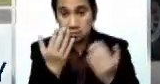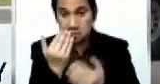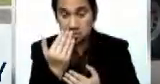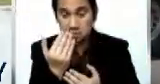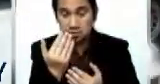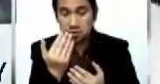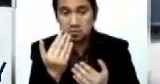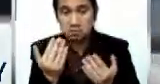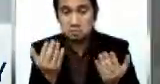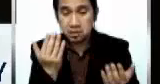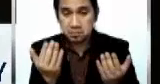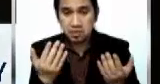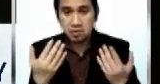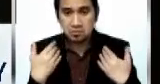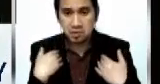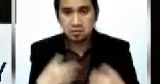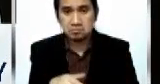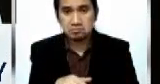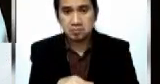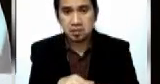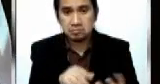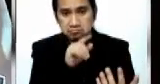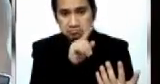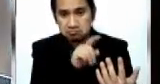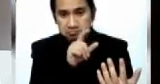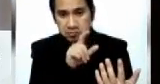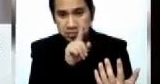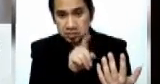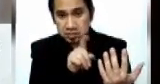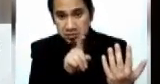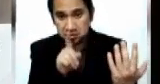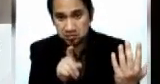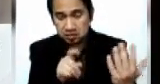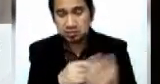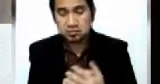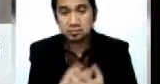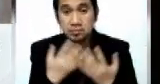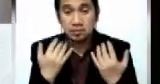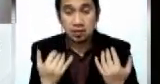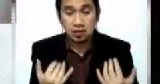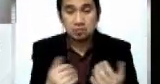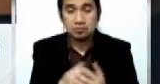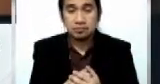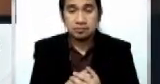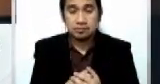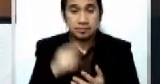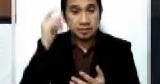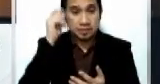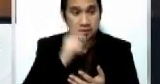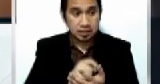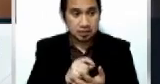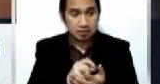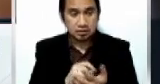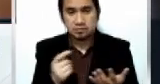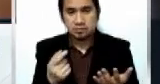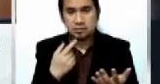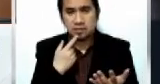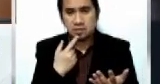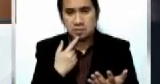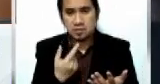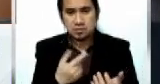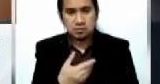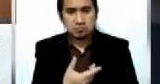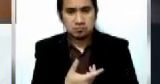mass testing. Samantala, nilinaw ni Defense Secretary Delphine Lorenzana ang mga lumabas na ulat na nagpabakuna na siya